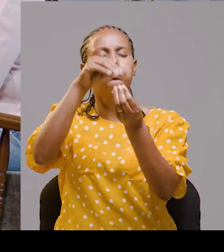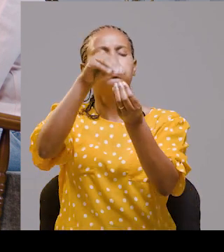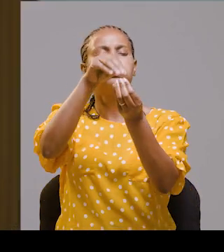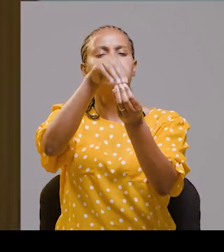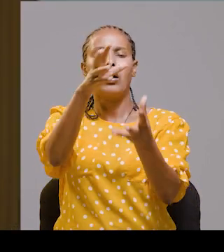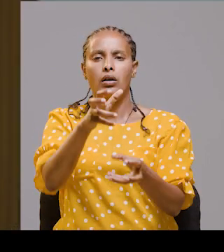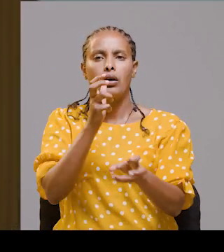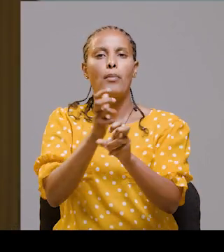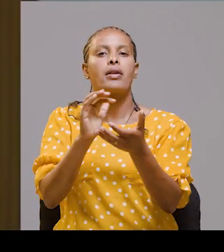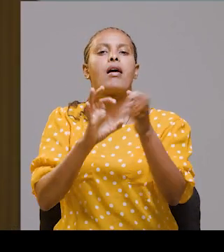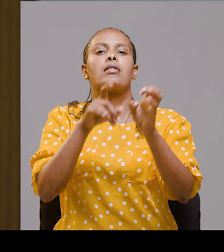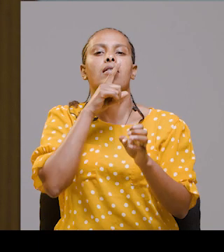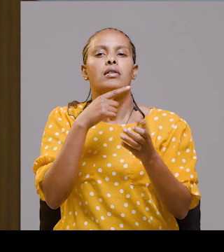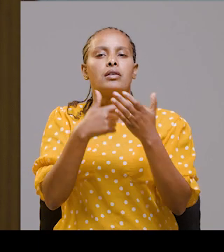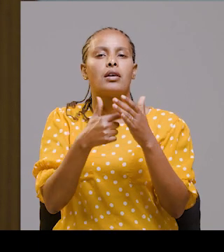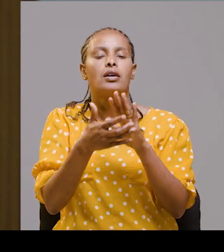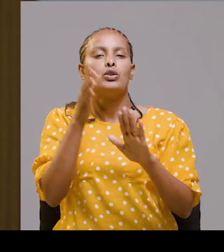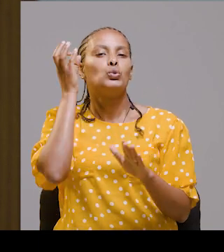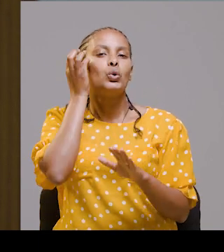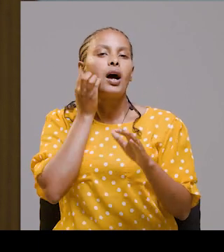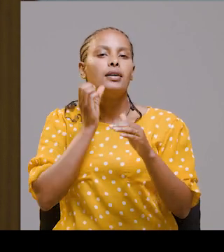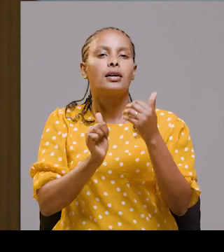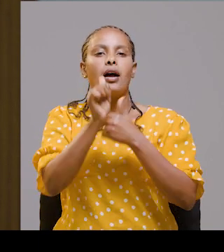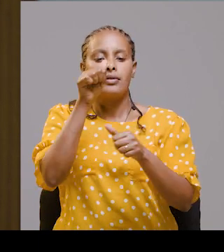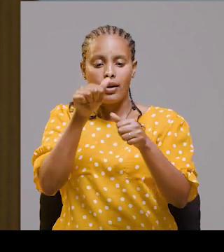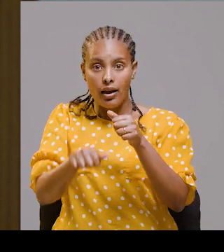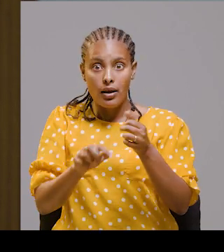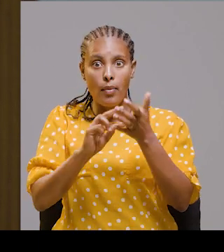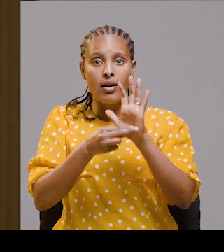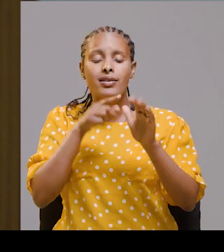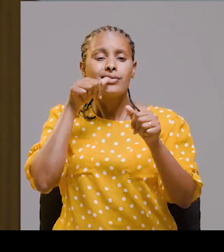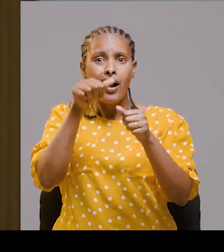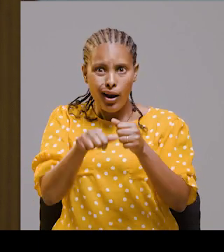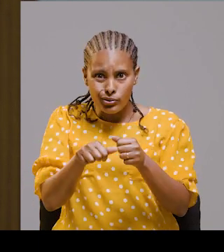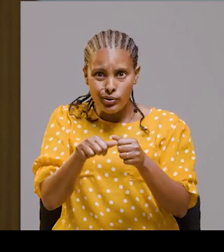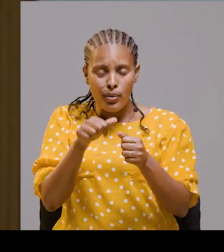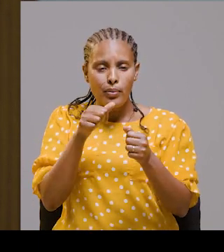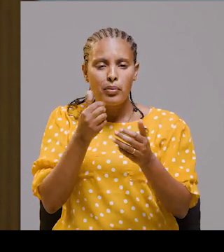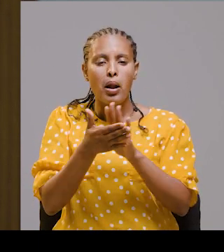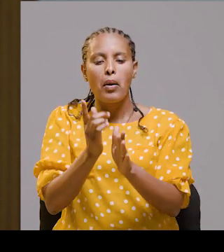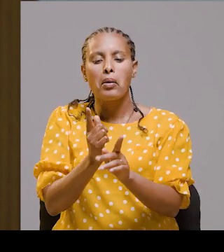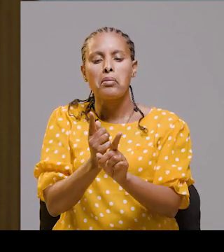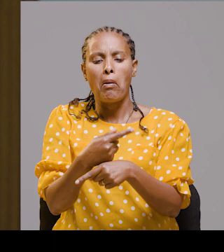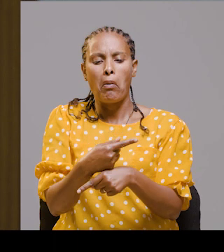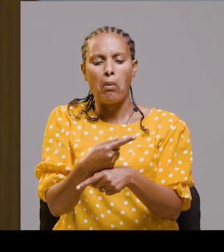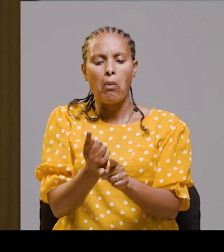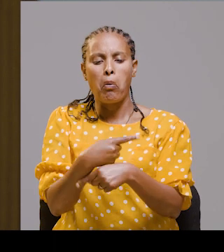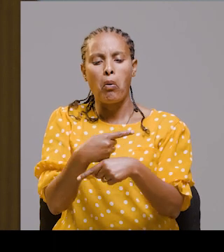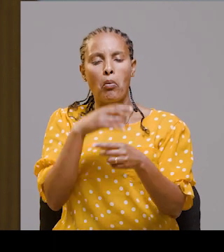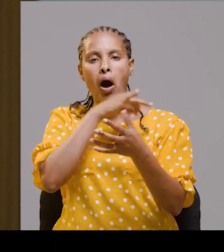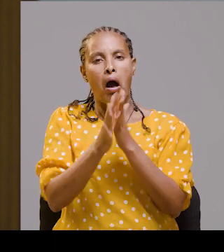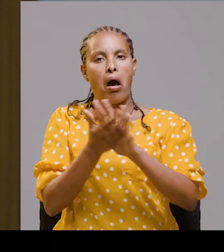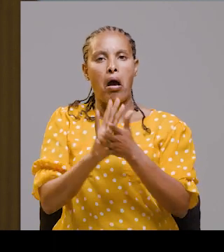ያባብሳቸዋል። እንግዲህ ይሄ የጾታ ጥቃት የምንለው ነገር ጥቃቱ ምናልባት ለደቂቃዎች ሊሆን